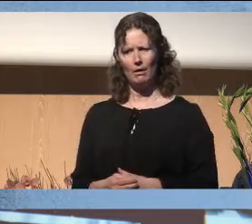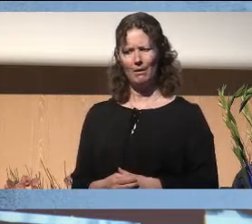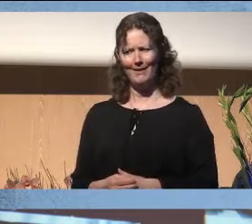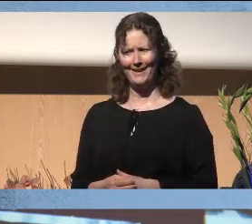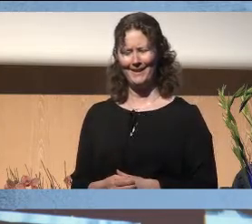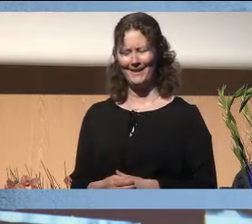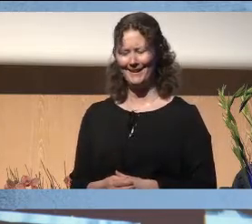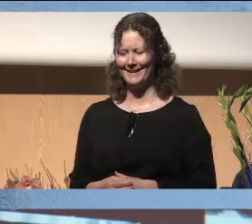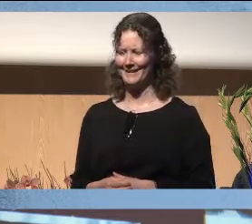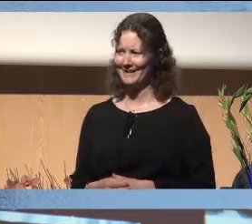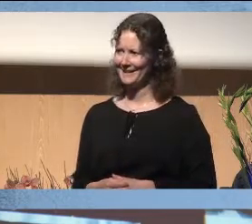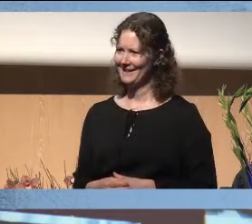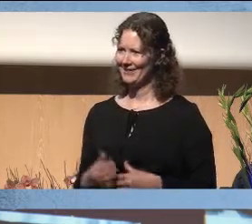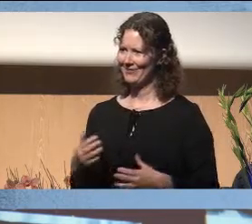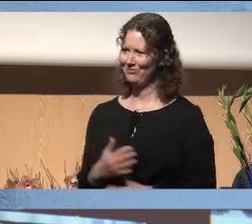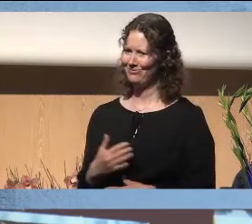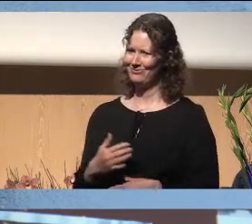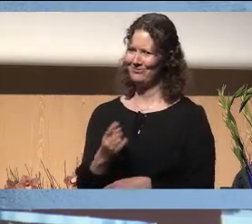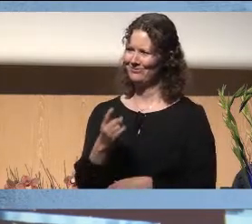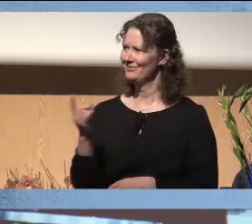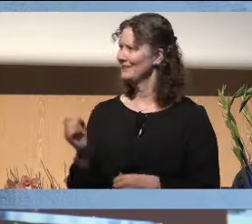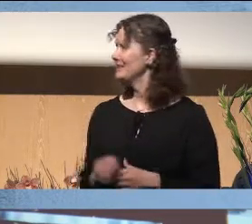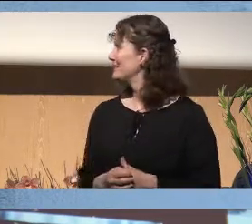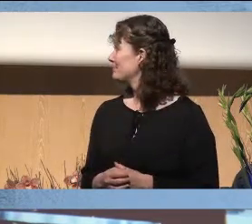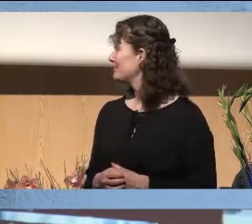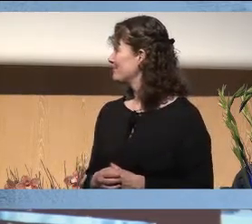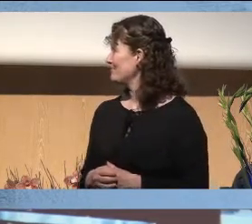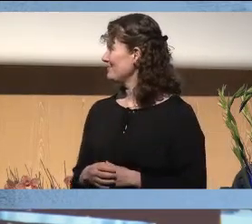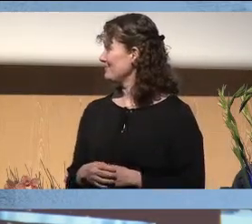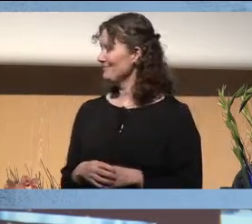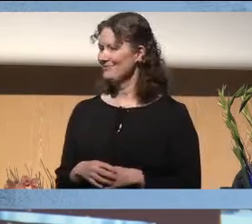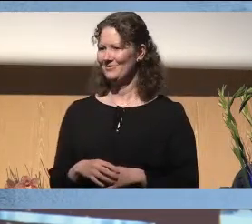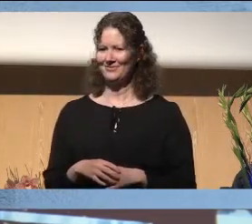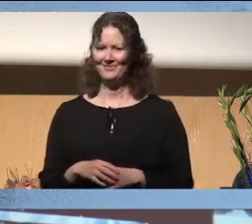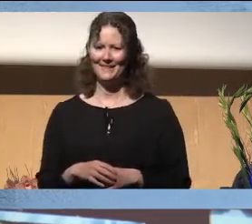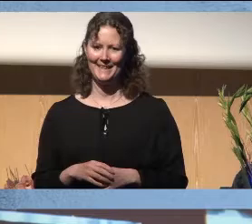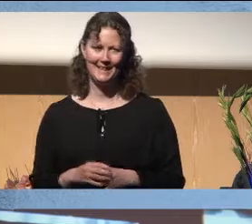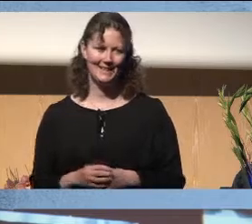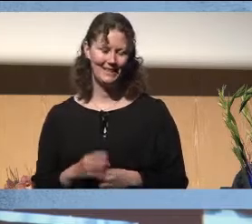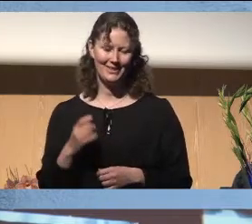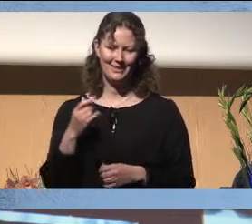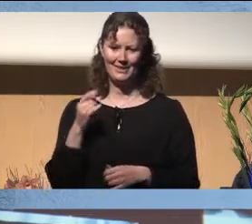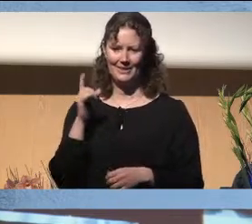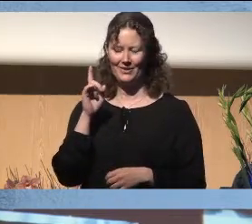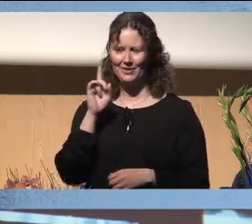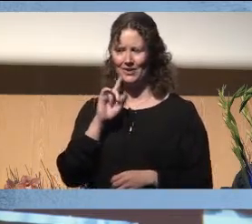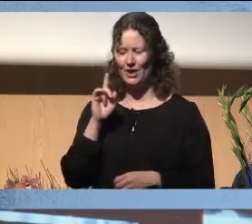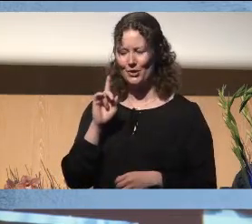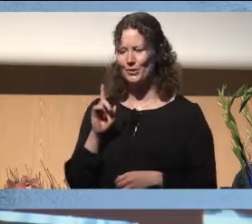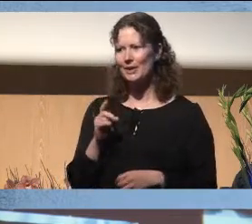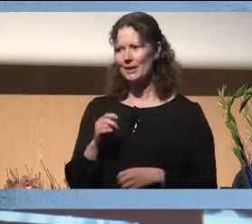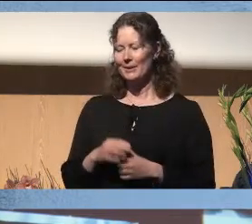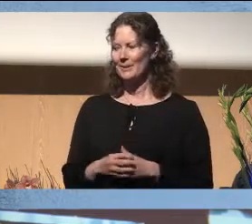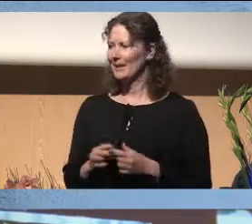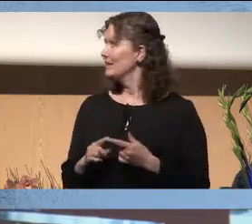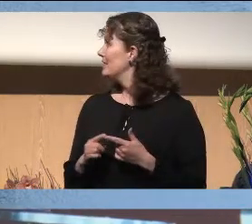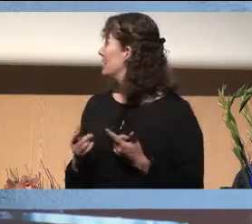Jag är ledsen för att jag kanske har begått majestätsbrott nu eller någonting. Men här kommer den sitter nu här, gör han inte